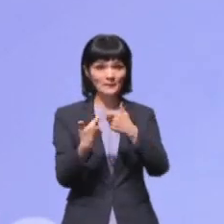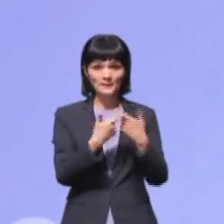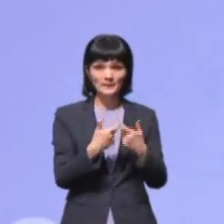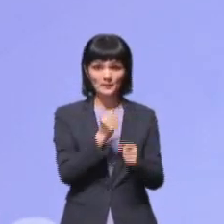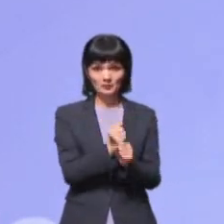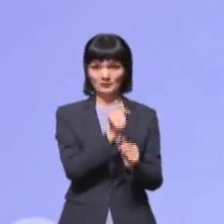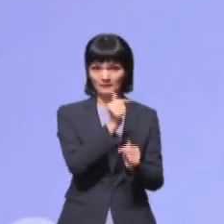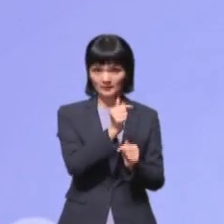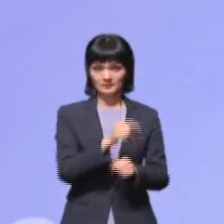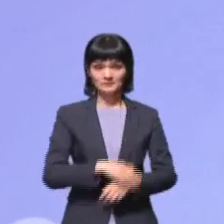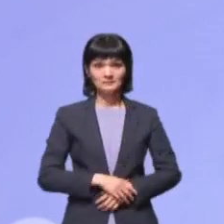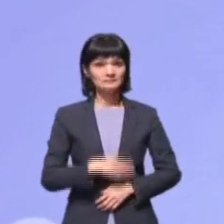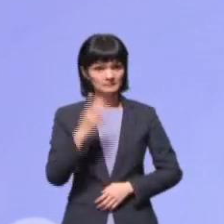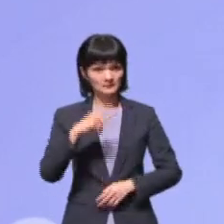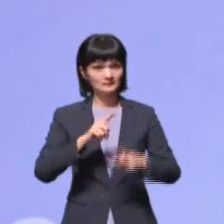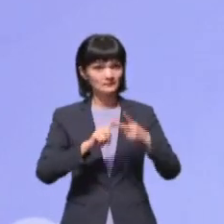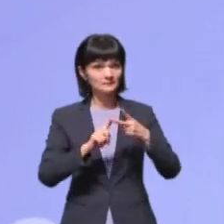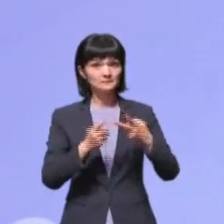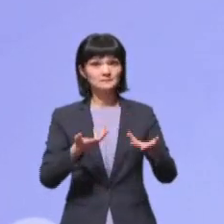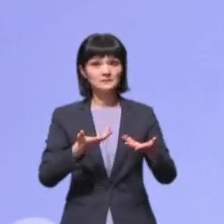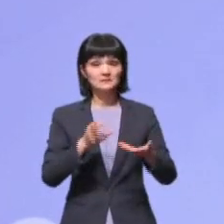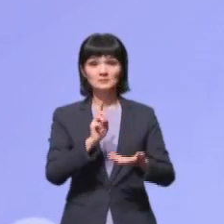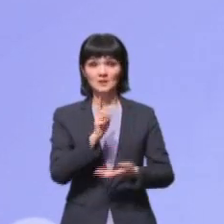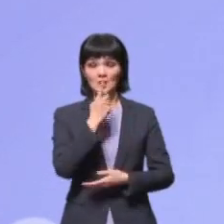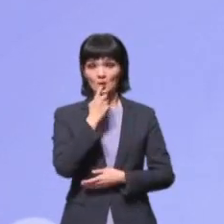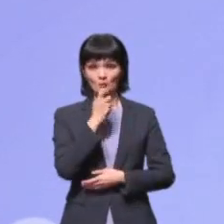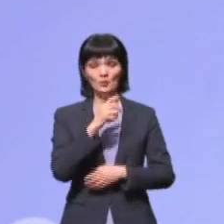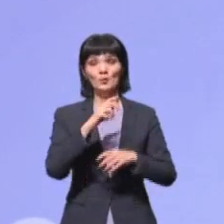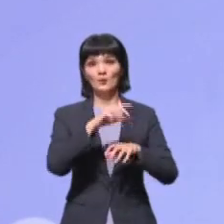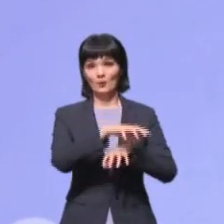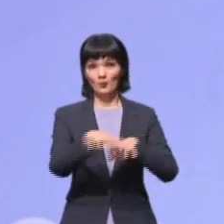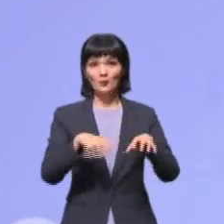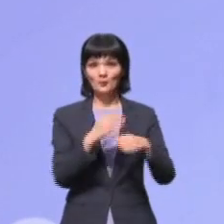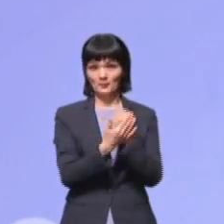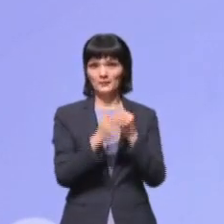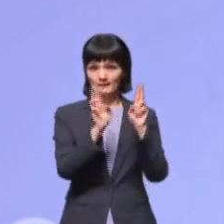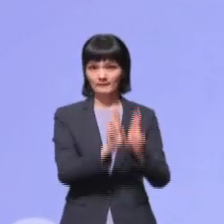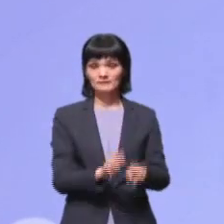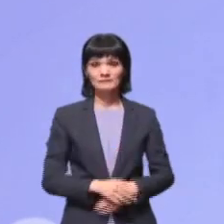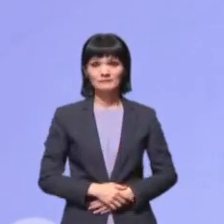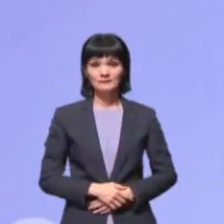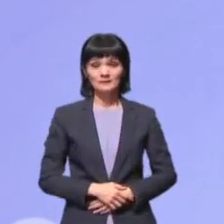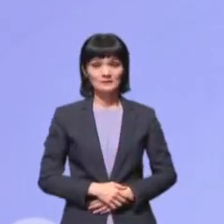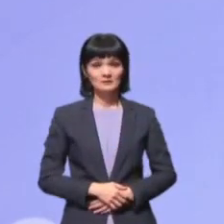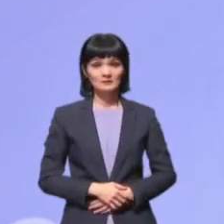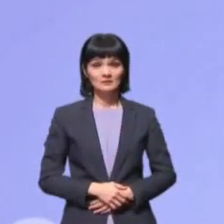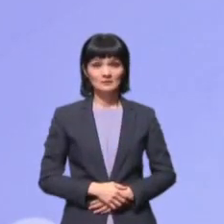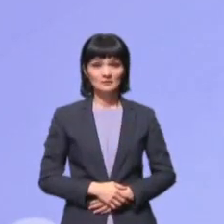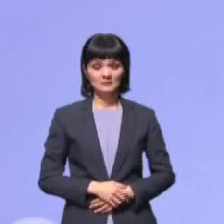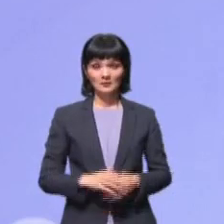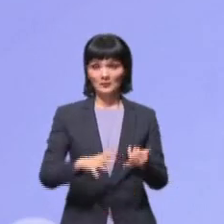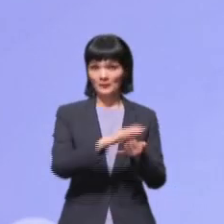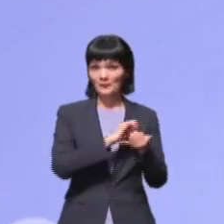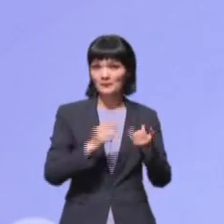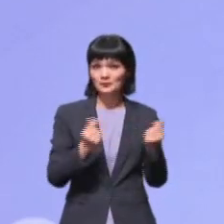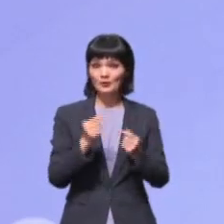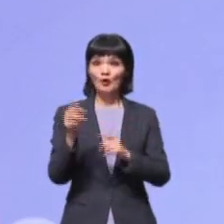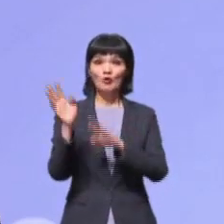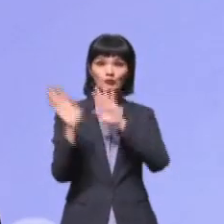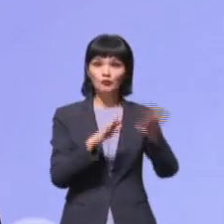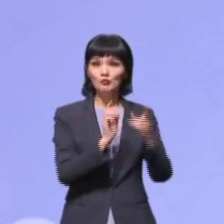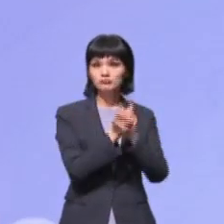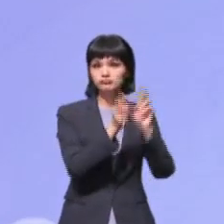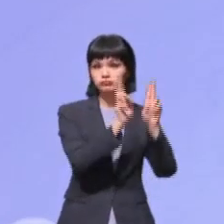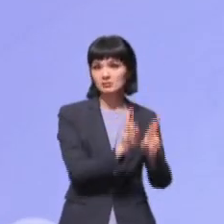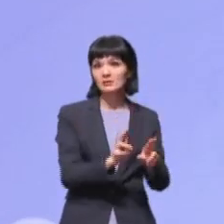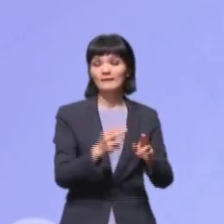者两岸的影响会是比较大的。所以我想陈时中特别也提到了这个有关于两岸的一些威胁的问题，但是我个人认为说